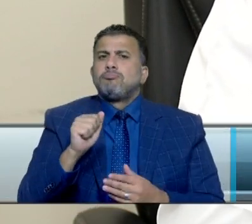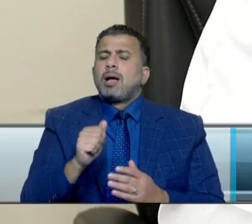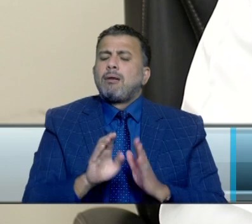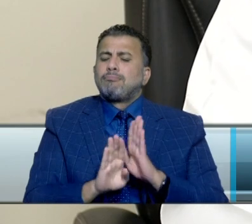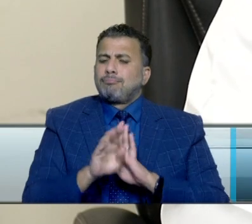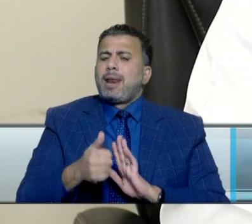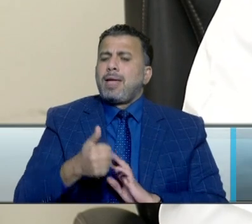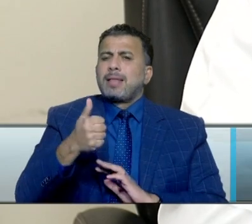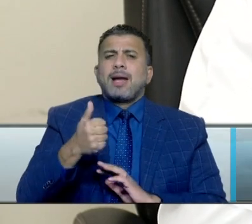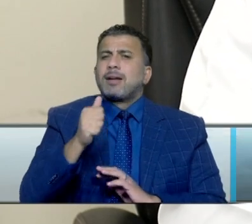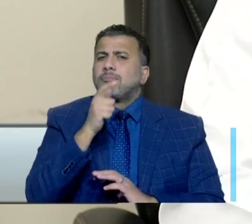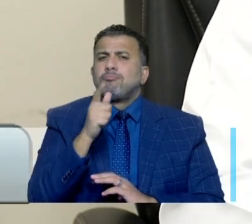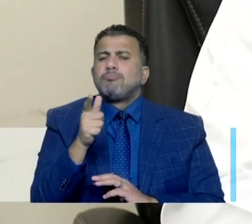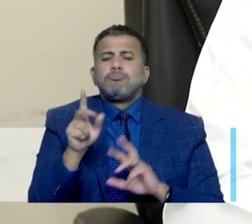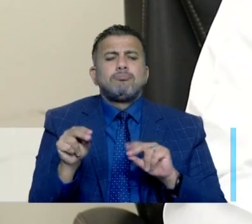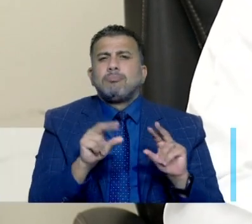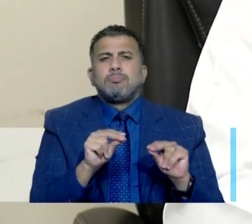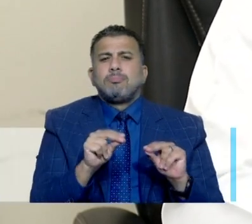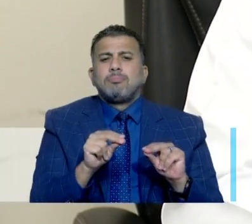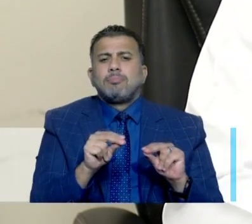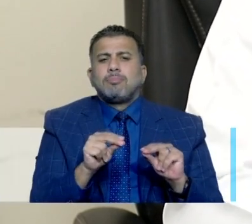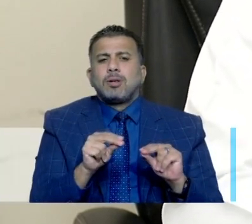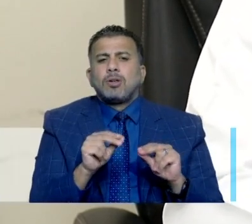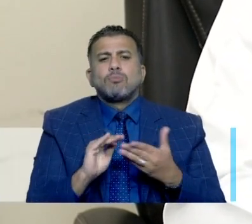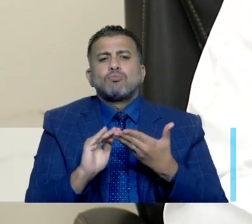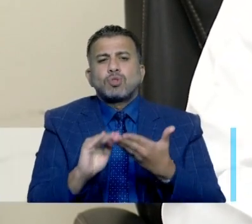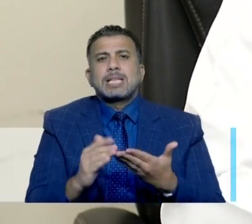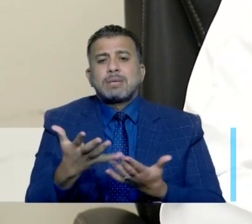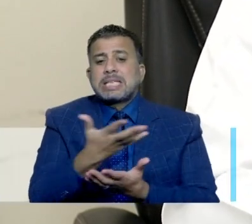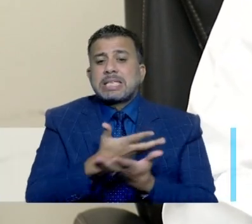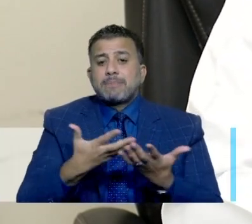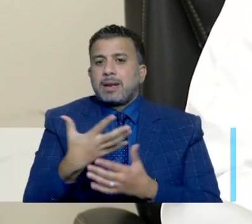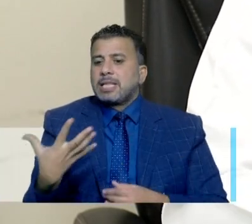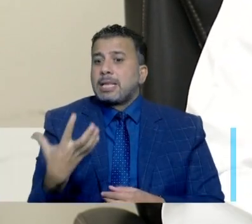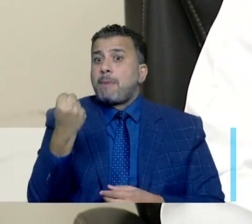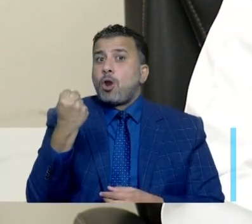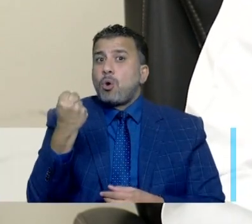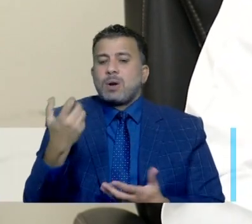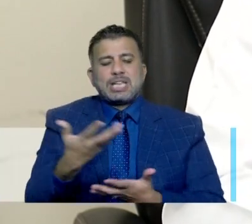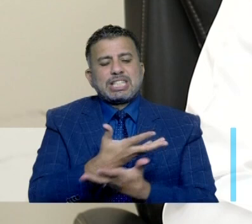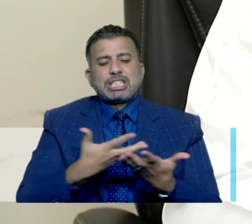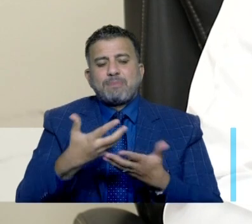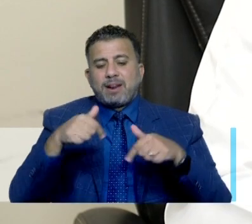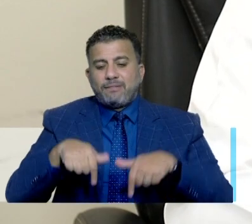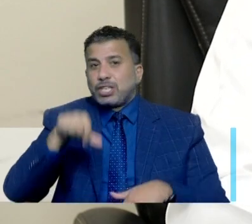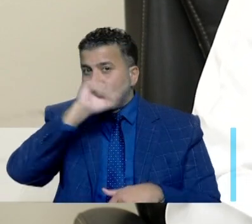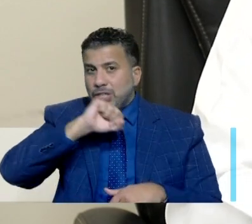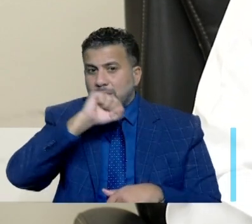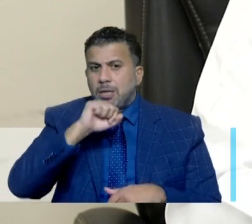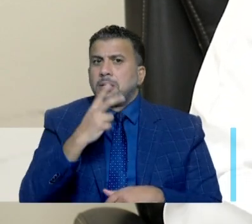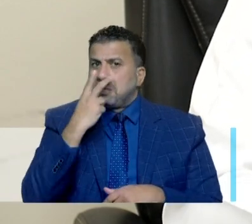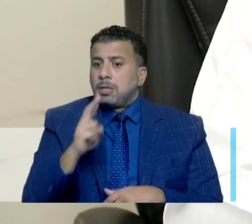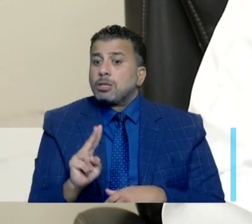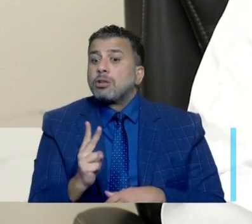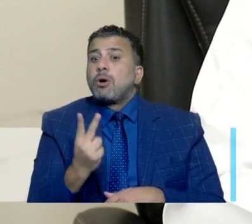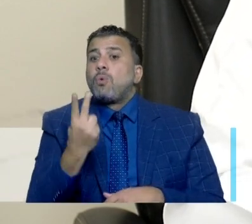هذه اللي هي مساعده المستثمرين على التملك والاستثمار في الشارقه لما تشهده من